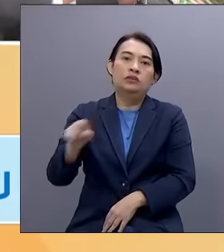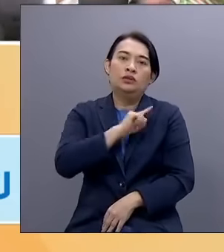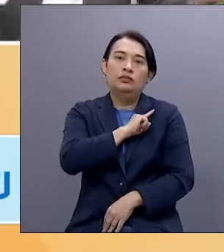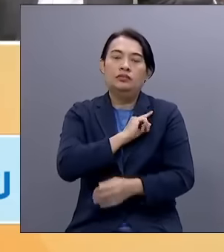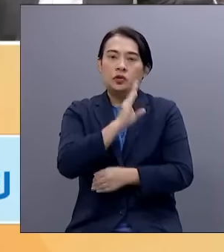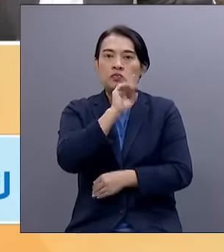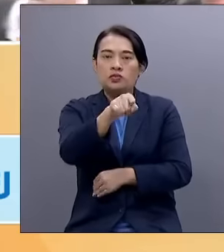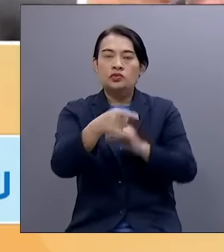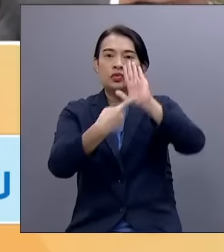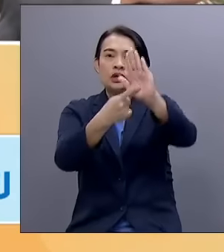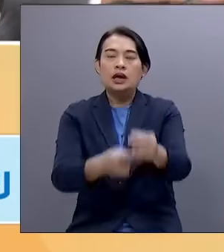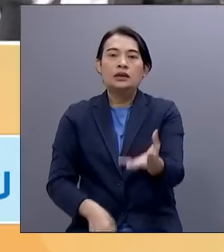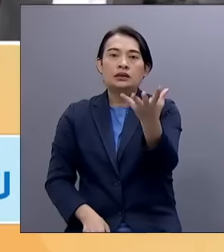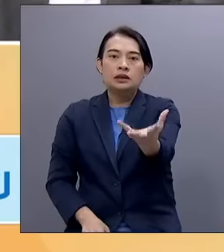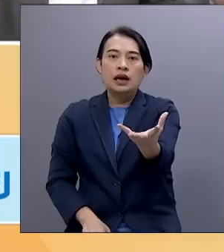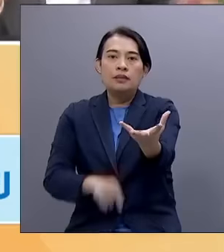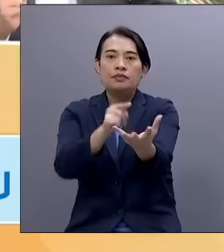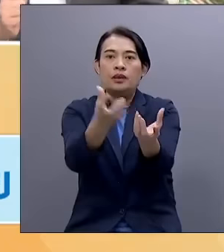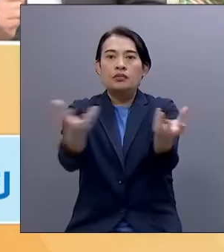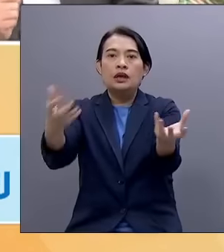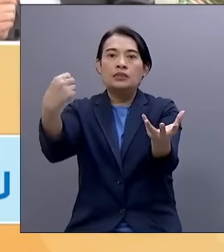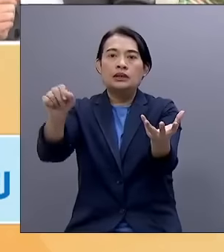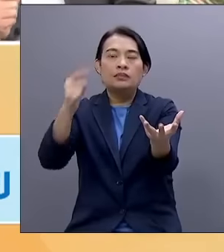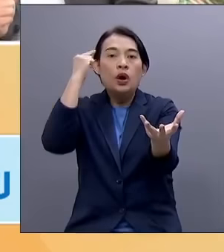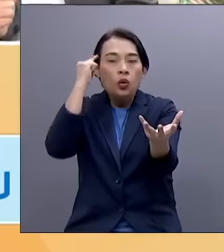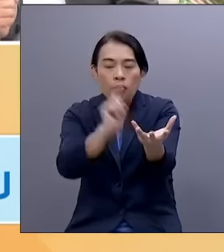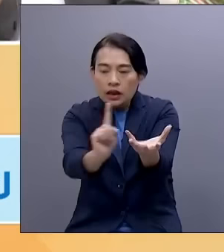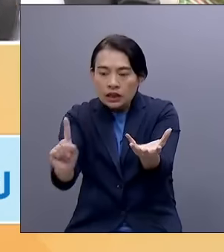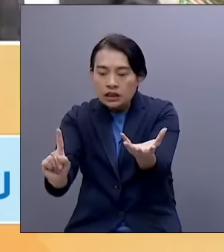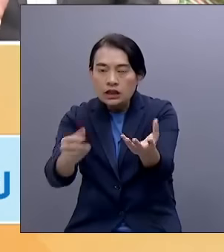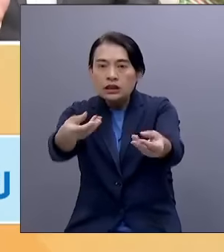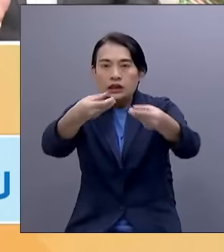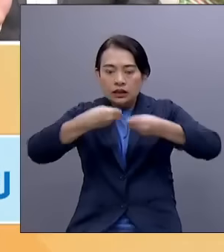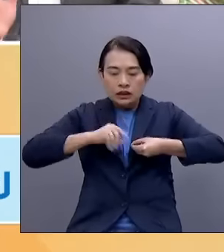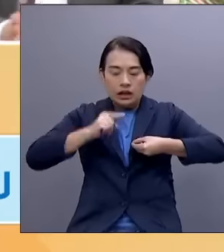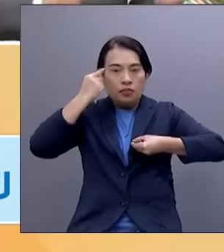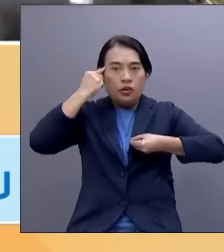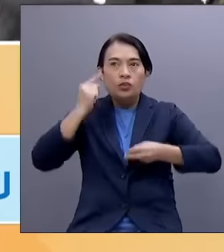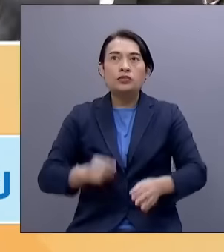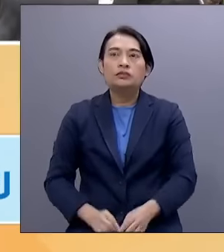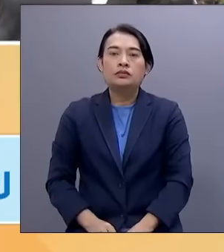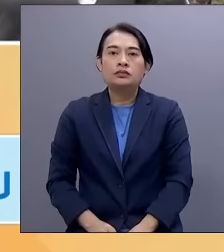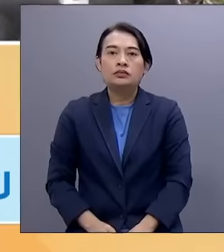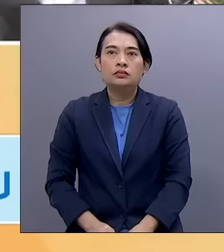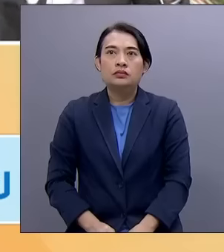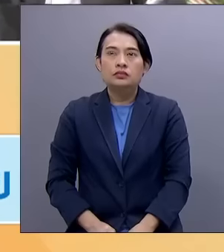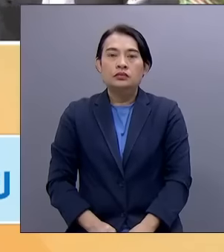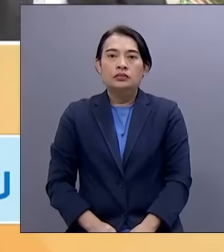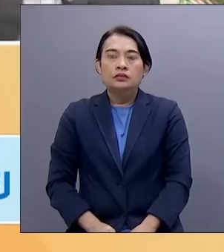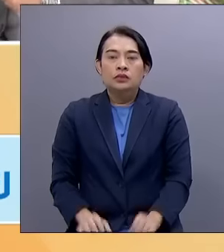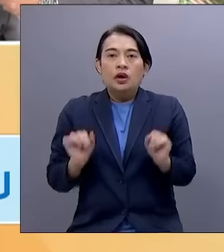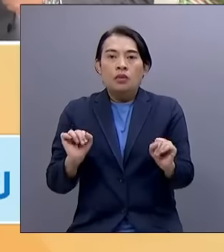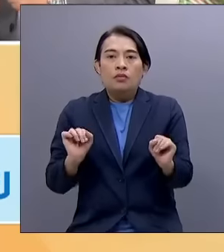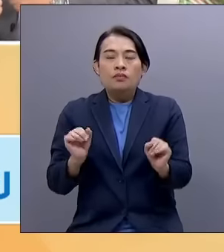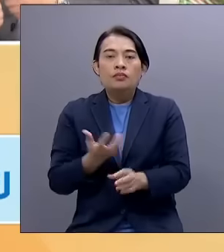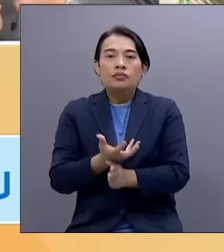สมมุติบอกว่าถ้วยชามเหมือนกันมีเป็น 10ใบเรารู้มั้ยว่าชิ้นไหนที่จะโอนส่งมาให้เราเราไม่รู้อดังนั้นเนี่ยเมื่อตอนที่ขับแล้วก็มา